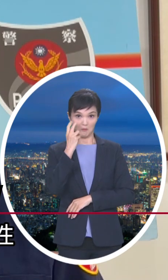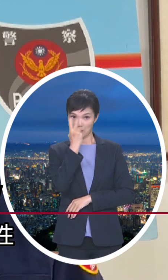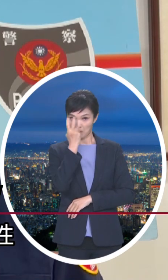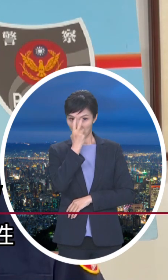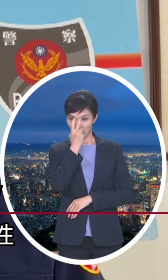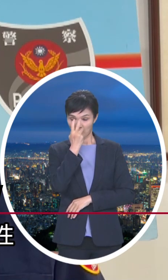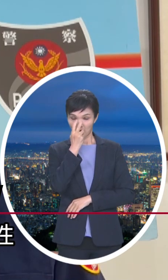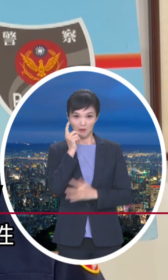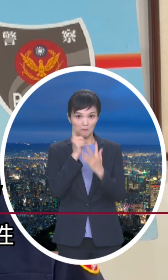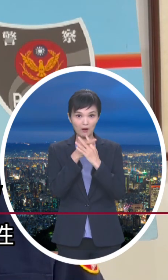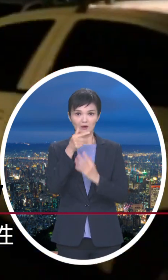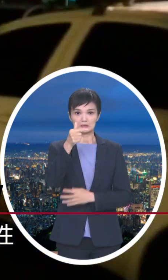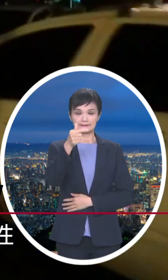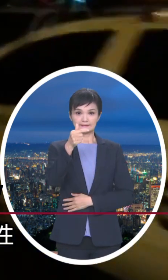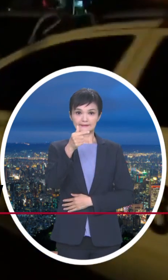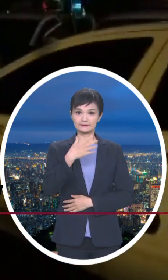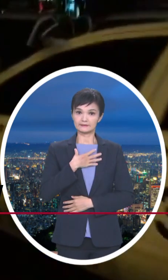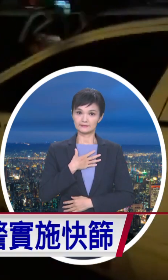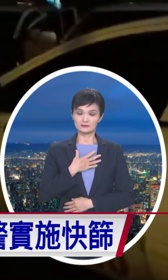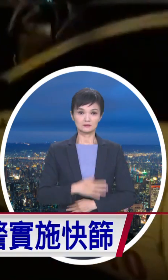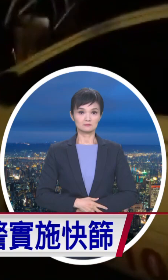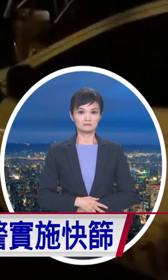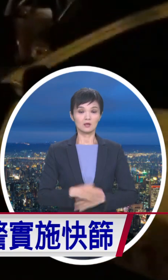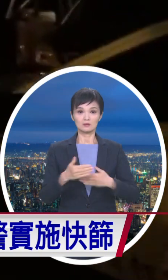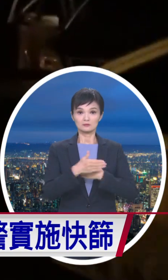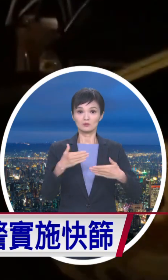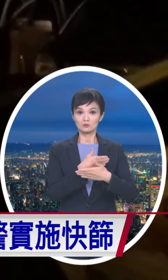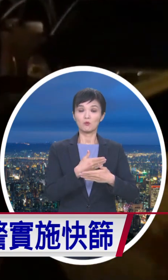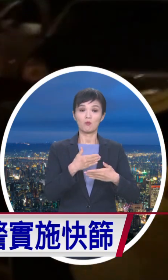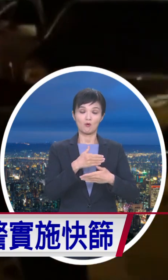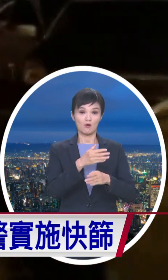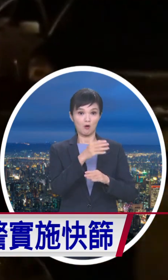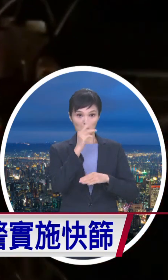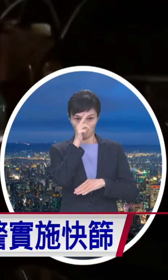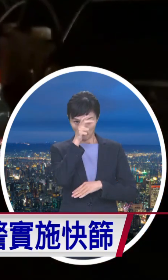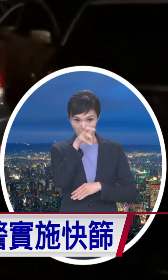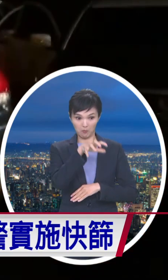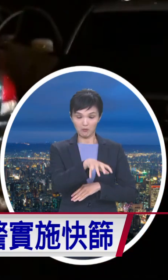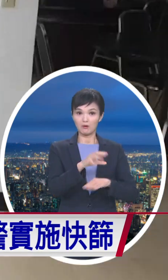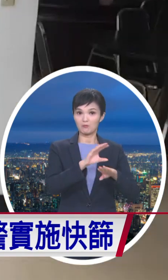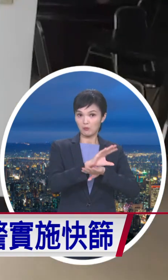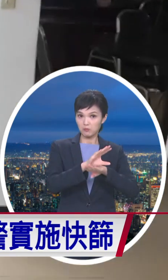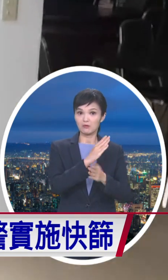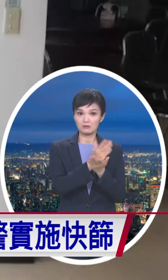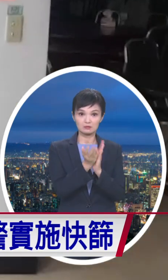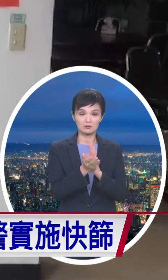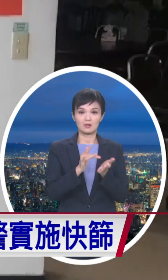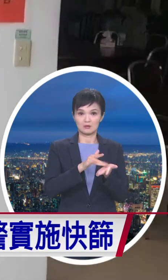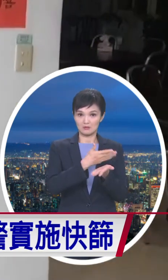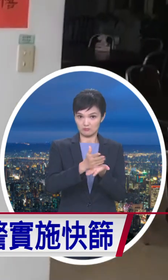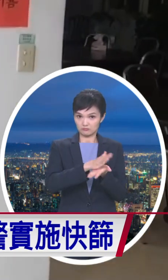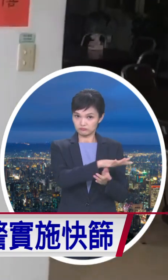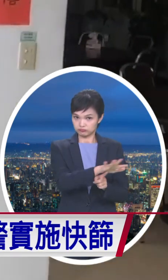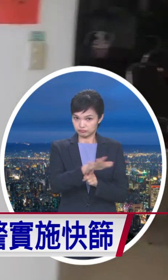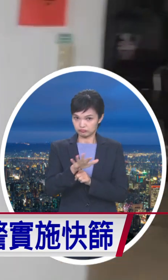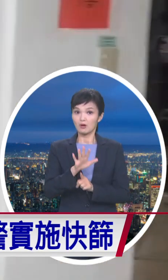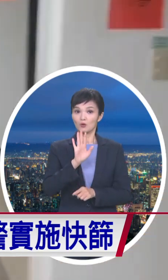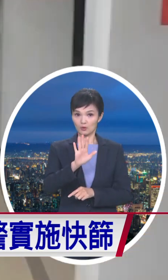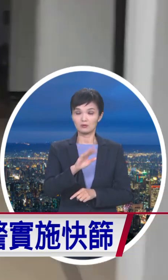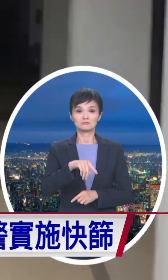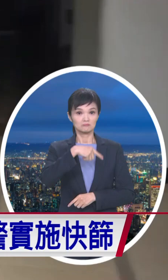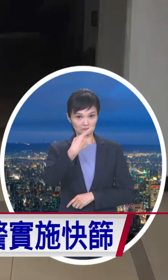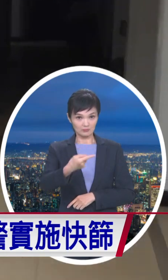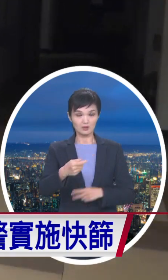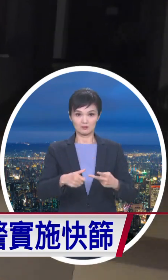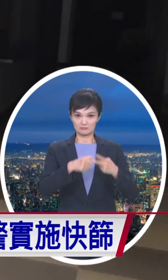测，确定为阳性。 包括交通分队使用的派出所，还有警车等等，都在第一时间进行清消。中和分局指出，